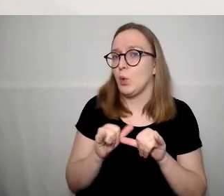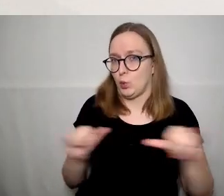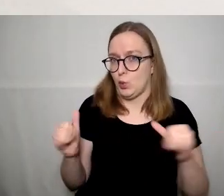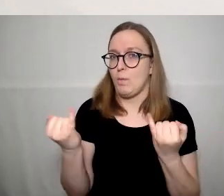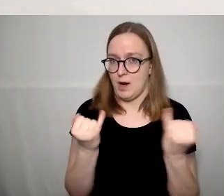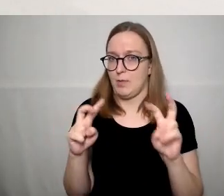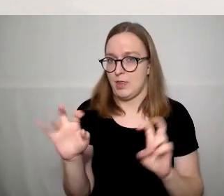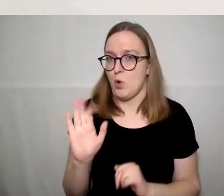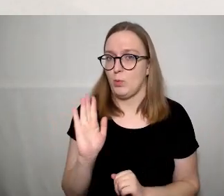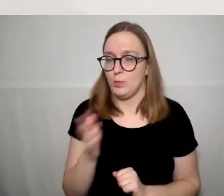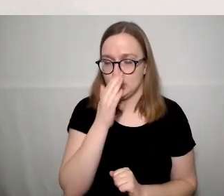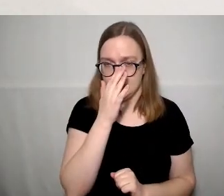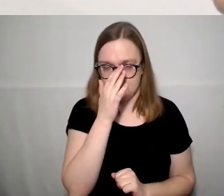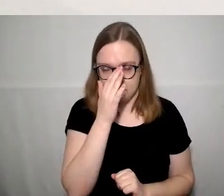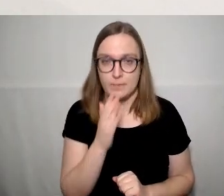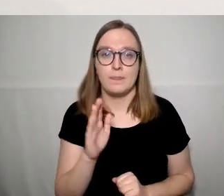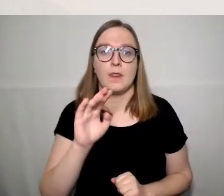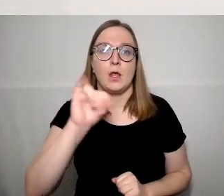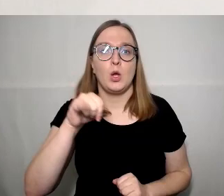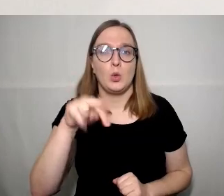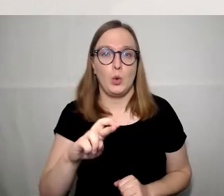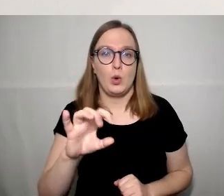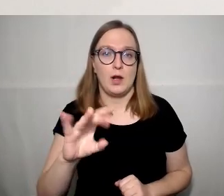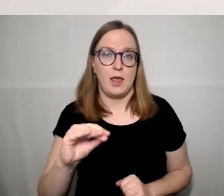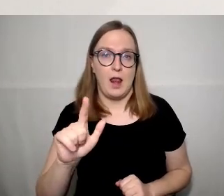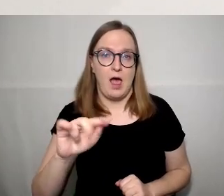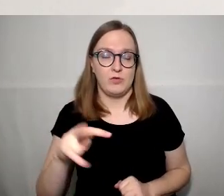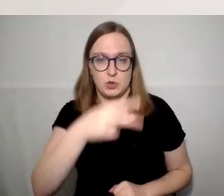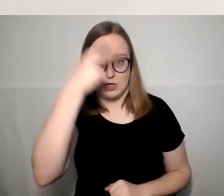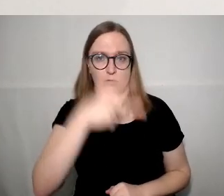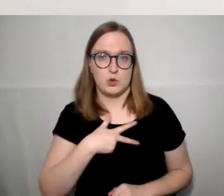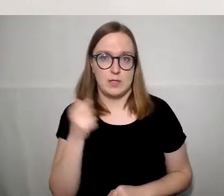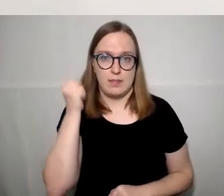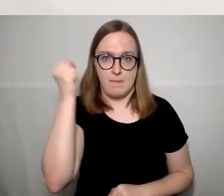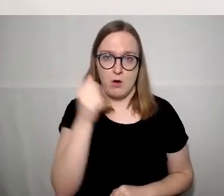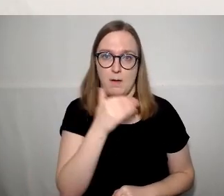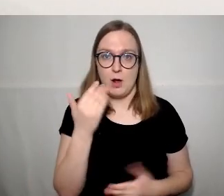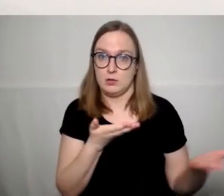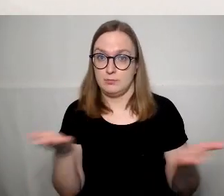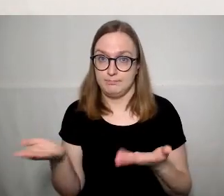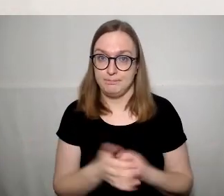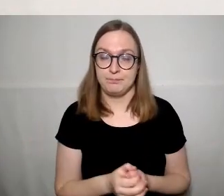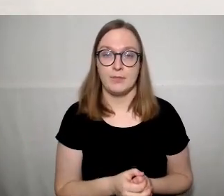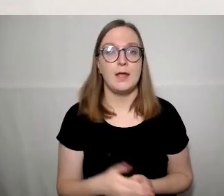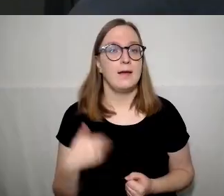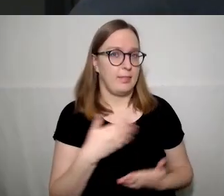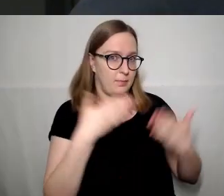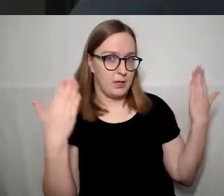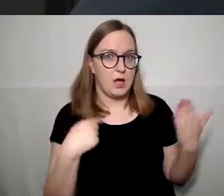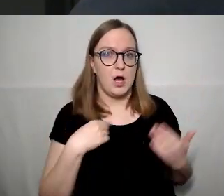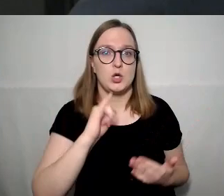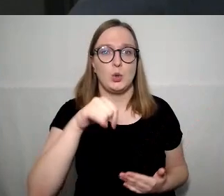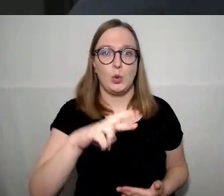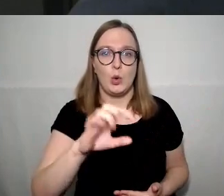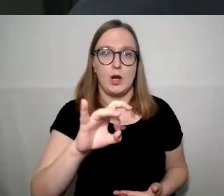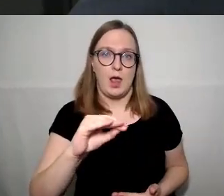pasikalbėti. Audrius Jurgelevičius, Lietuvos socialdemokratų partija, prašau. Labą dieną, esu Audrius